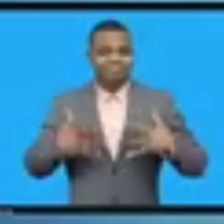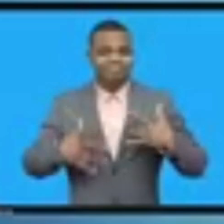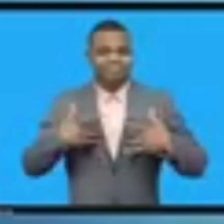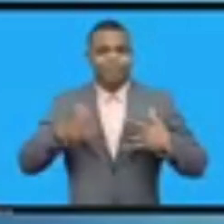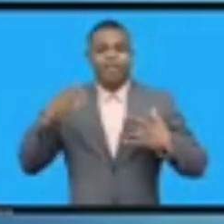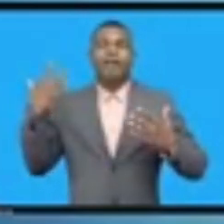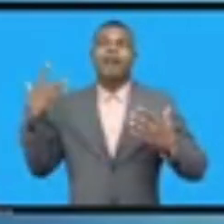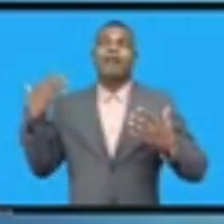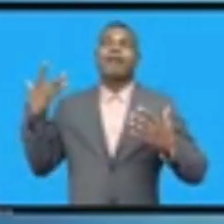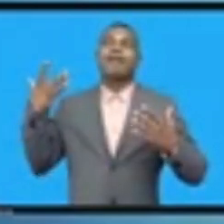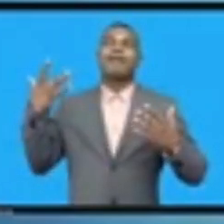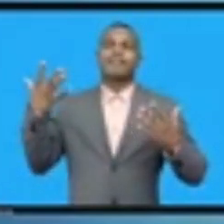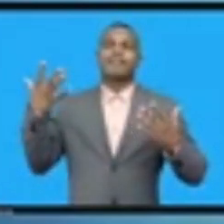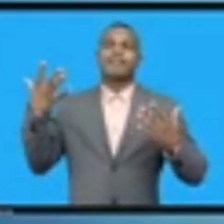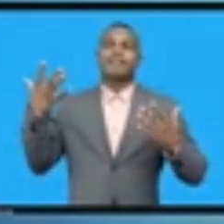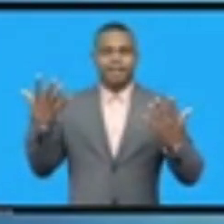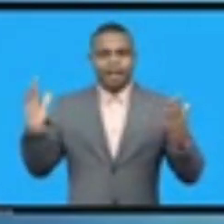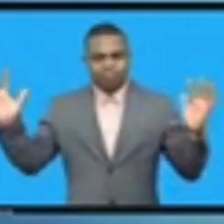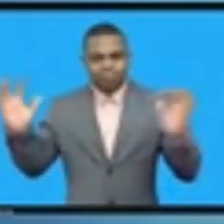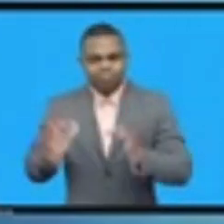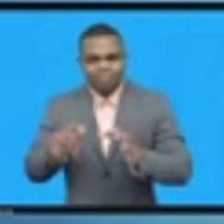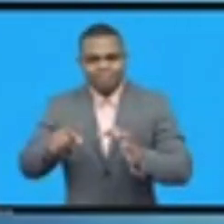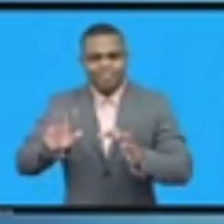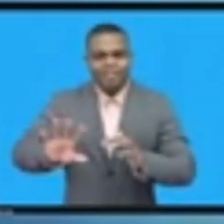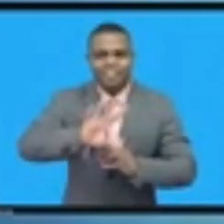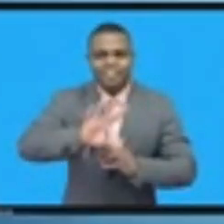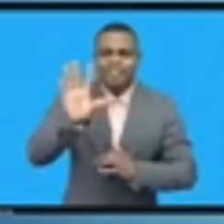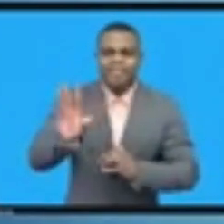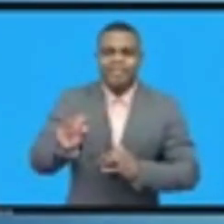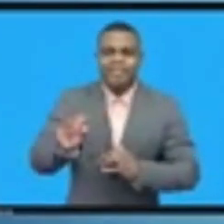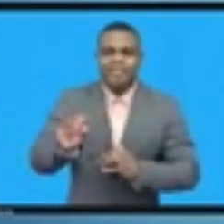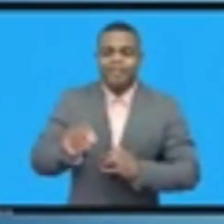这片大陆呢，是 IGF 诞生的大陆。